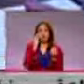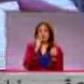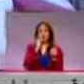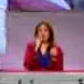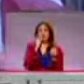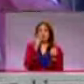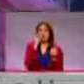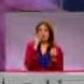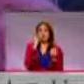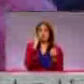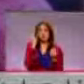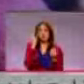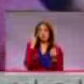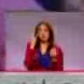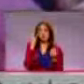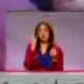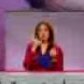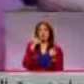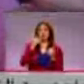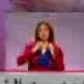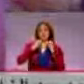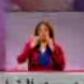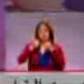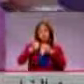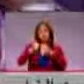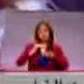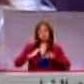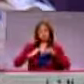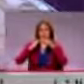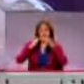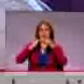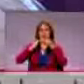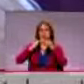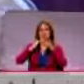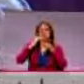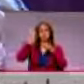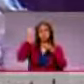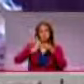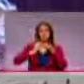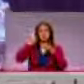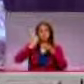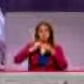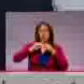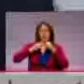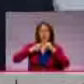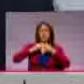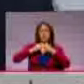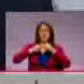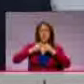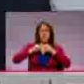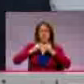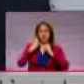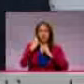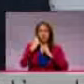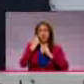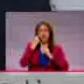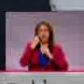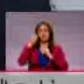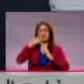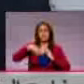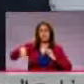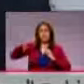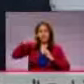بيزيد في الورم. رحت لاهل الخير، واهل الخير طبعا رحت مؤسسه واحد من الناس، فهم طبعا